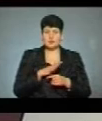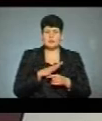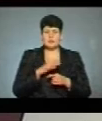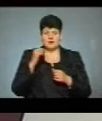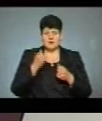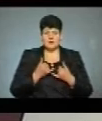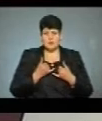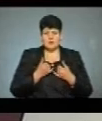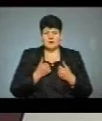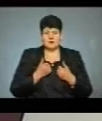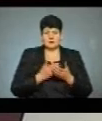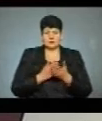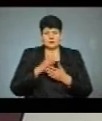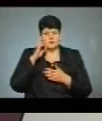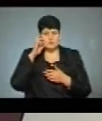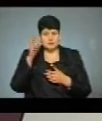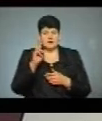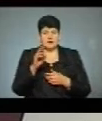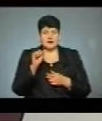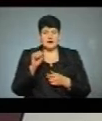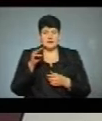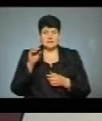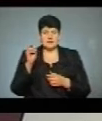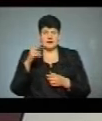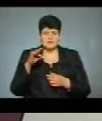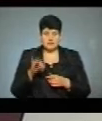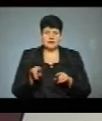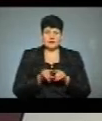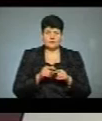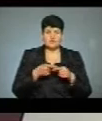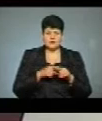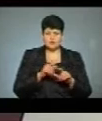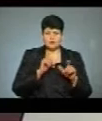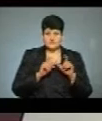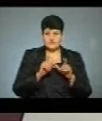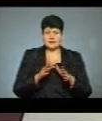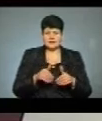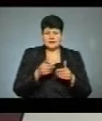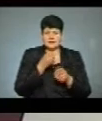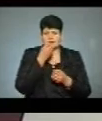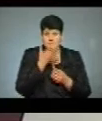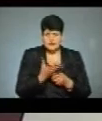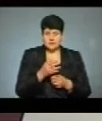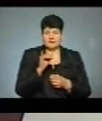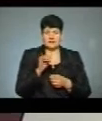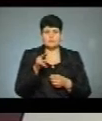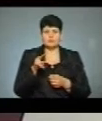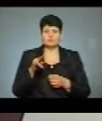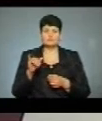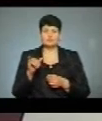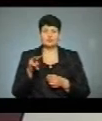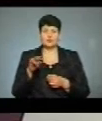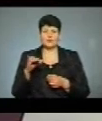літургія в архікатедральному соборі. Також у Тернопільському національному технічному університеті поклали квіти до погруддя Івана Полія та